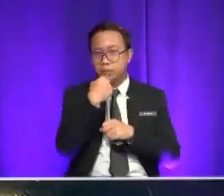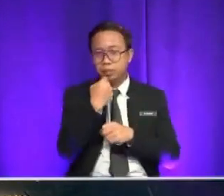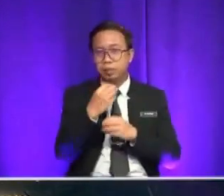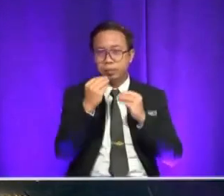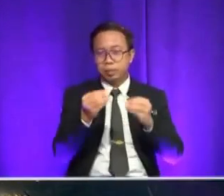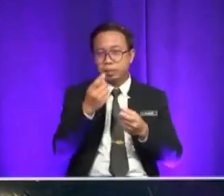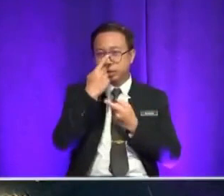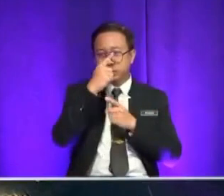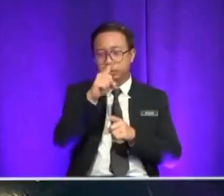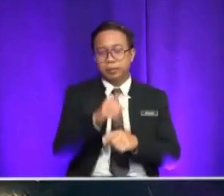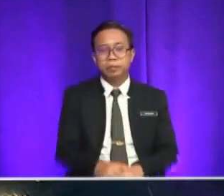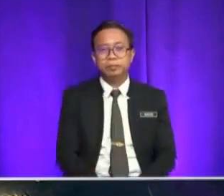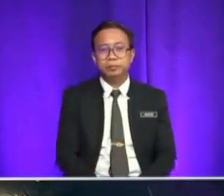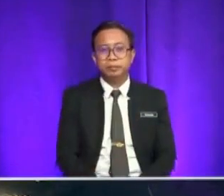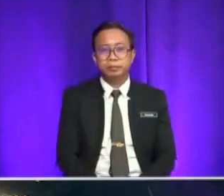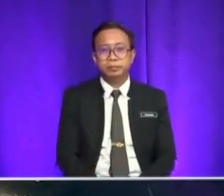saya?